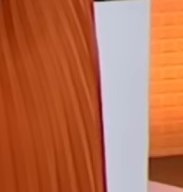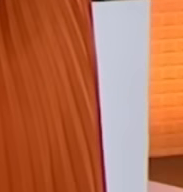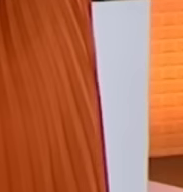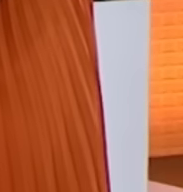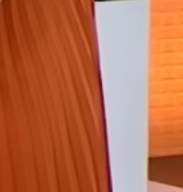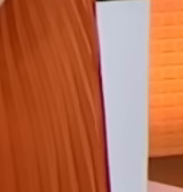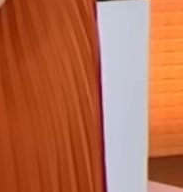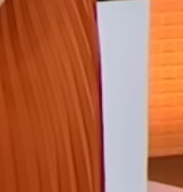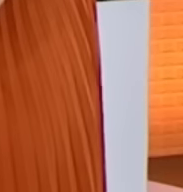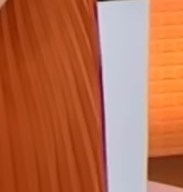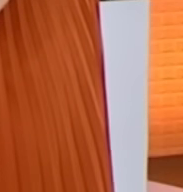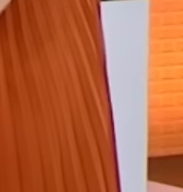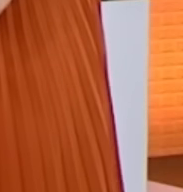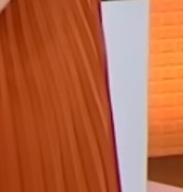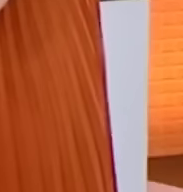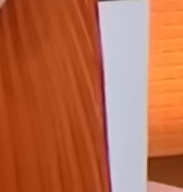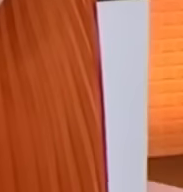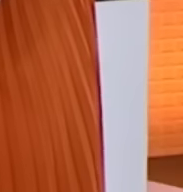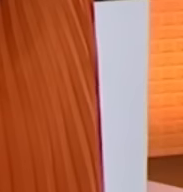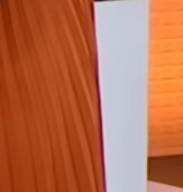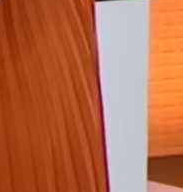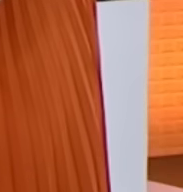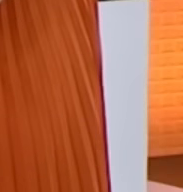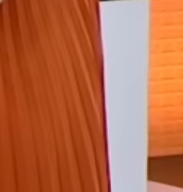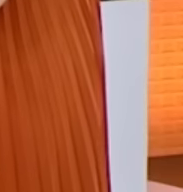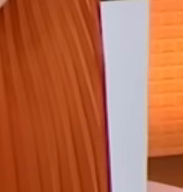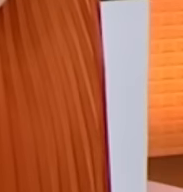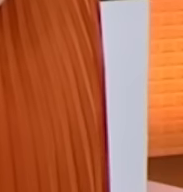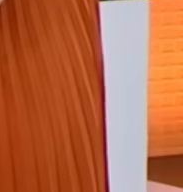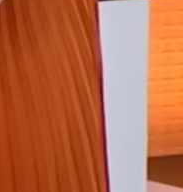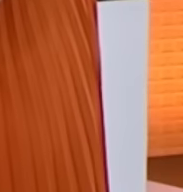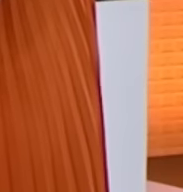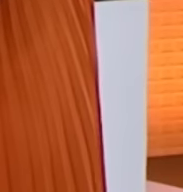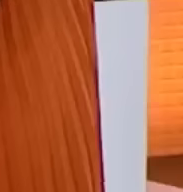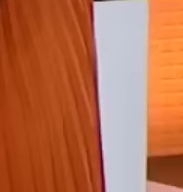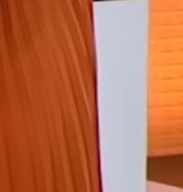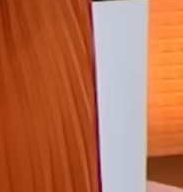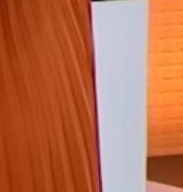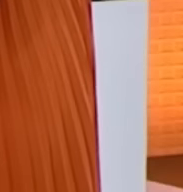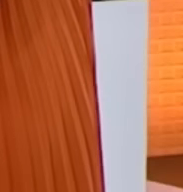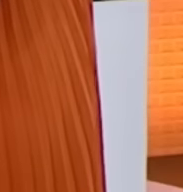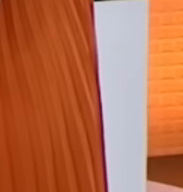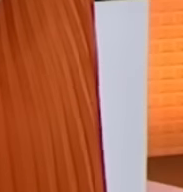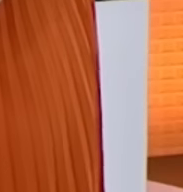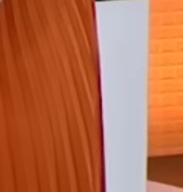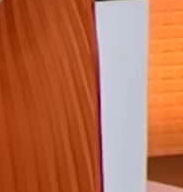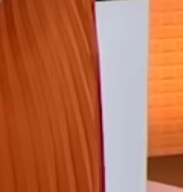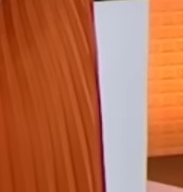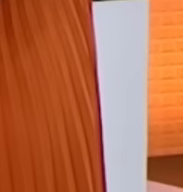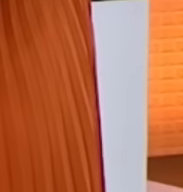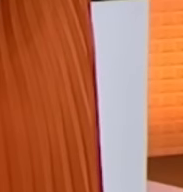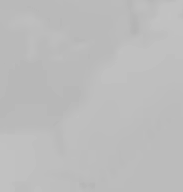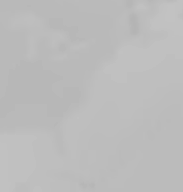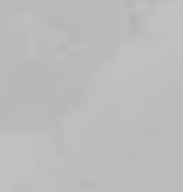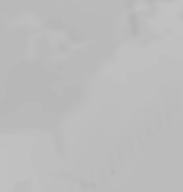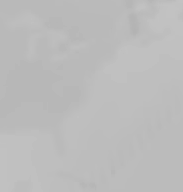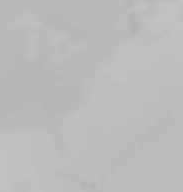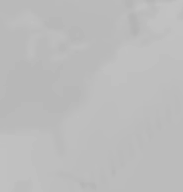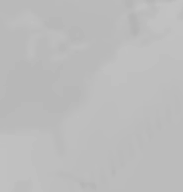mga kapuso abroad, subaybayan niyo po kami sa GMA Pinoy TV at sa www.gmanews.tv.